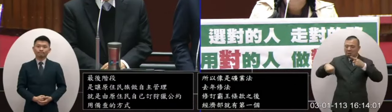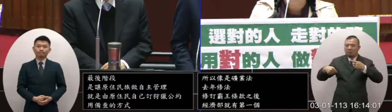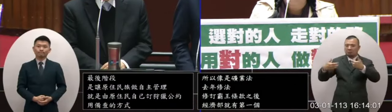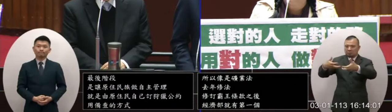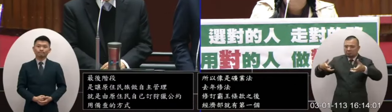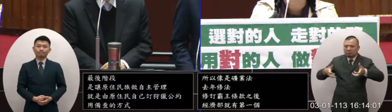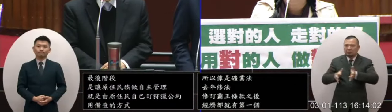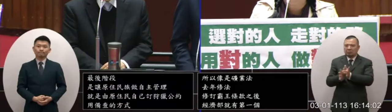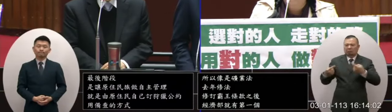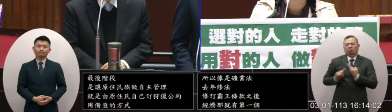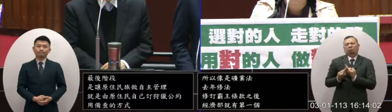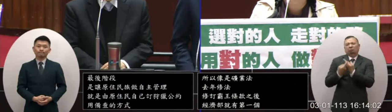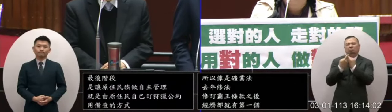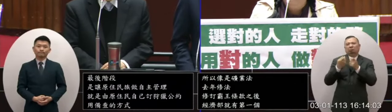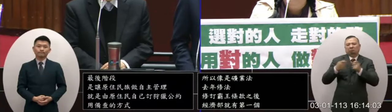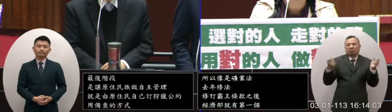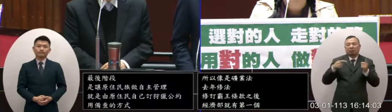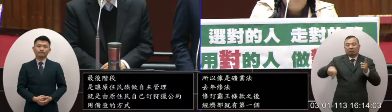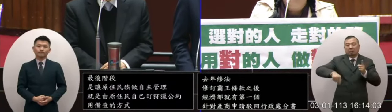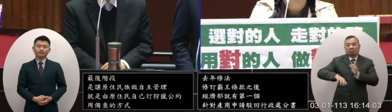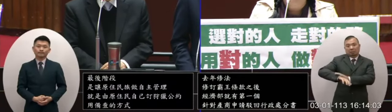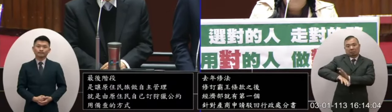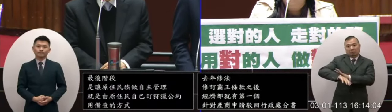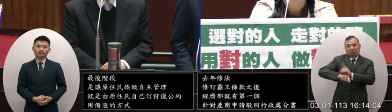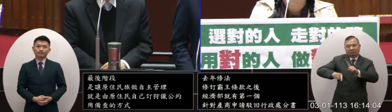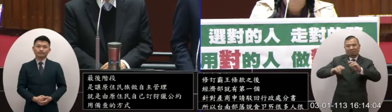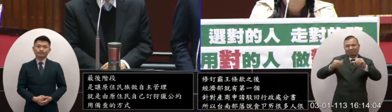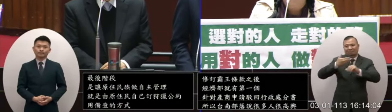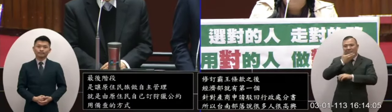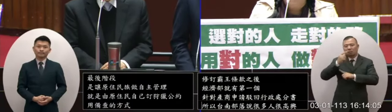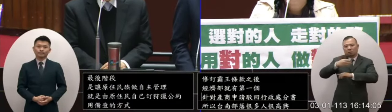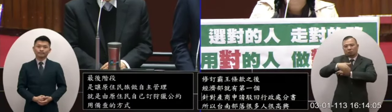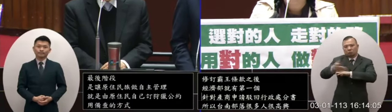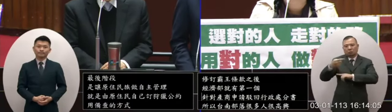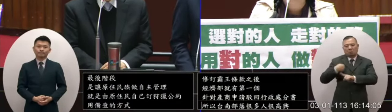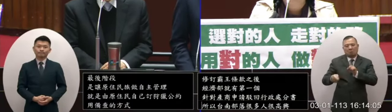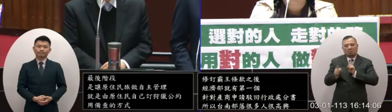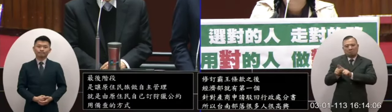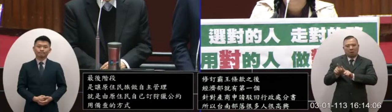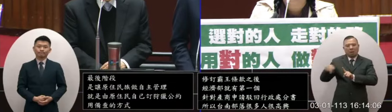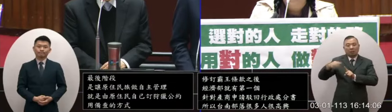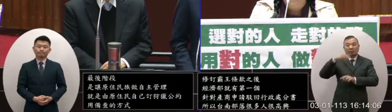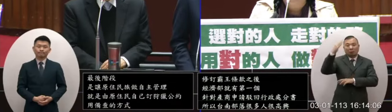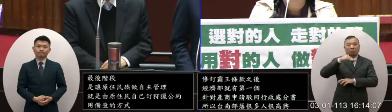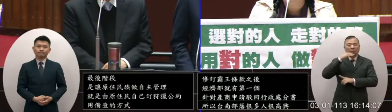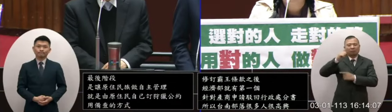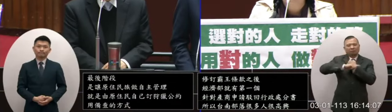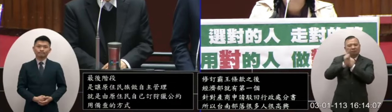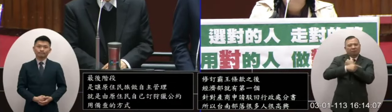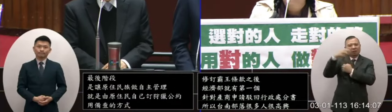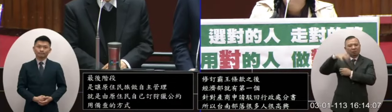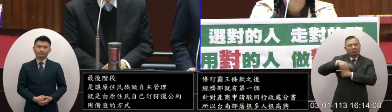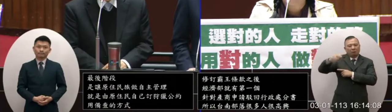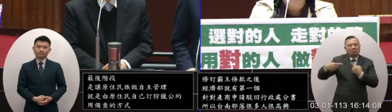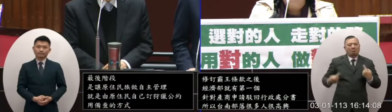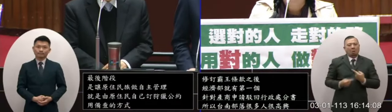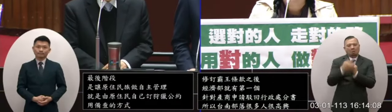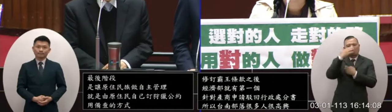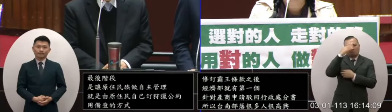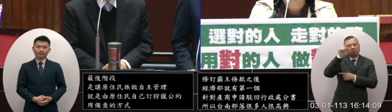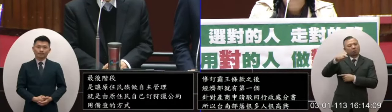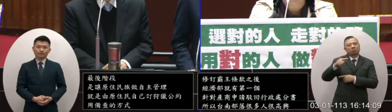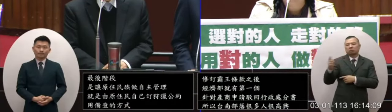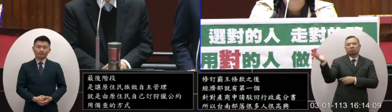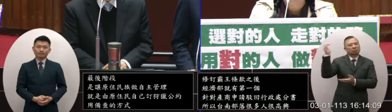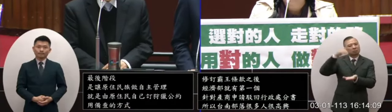甚至我也陪他隔壁的地利村去打过高等法院，那也胜诉，那其实浪费时间。可是我要讲的是说，